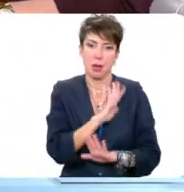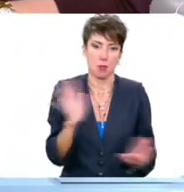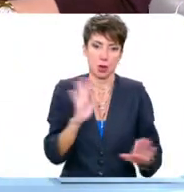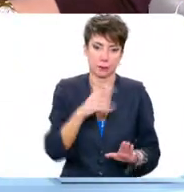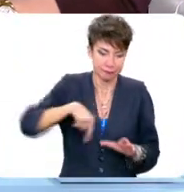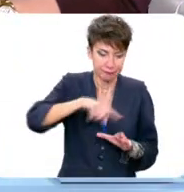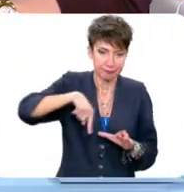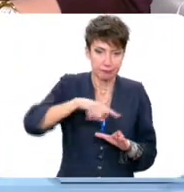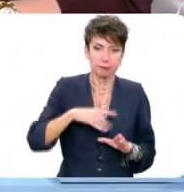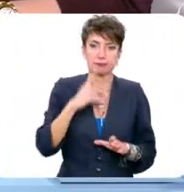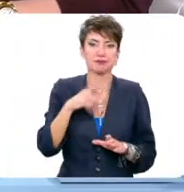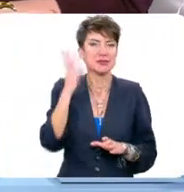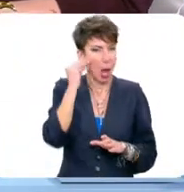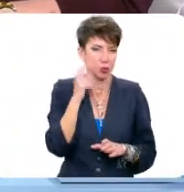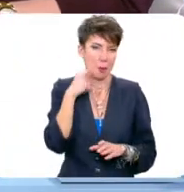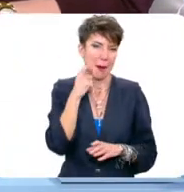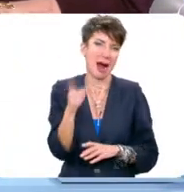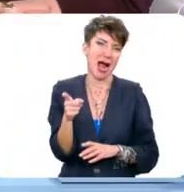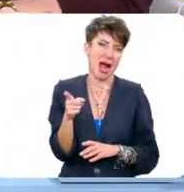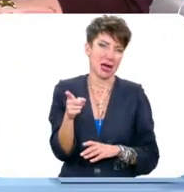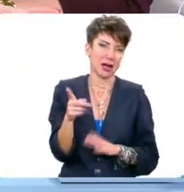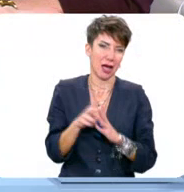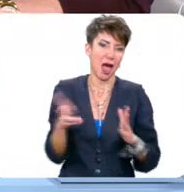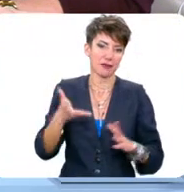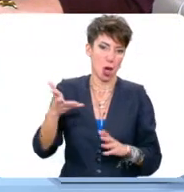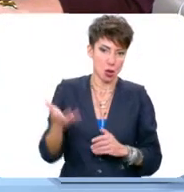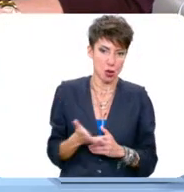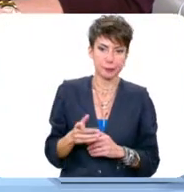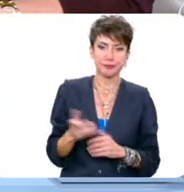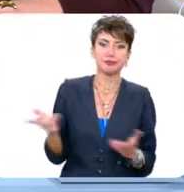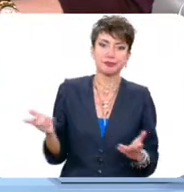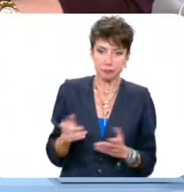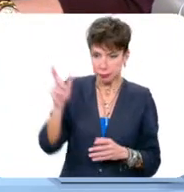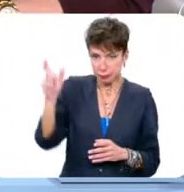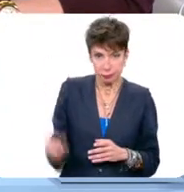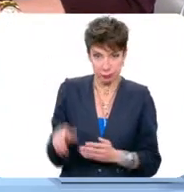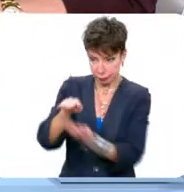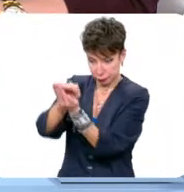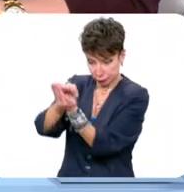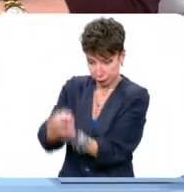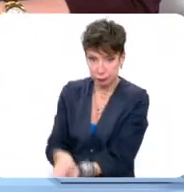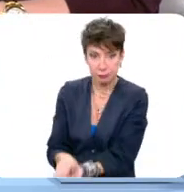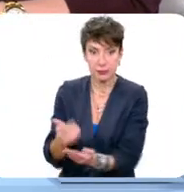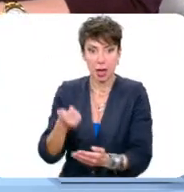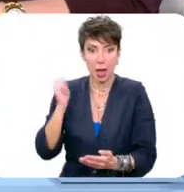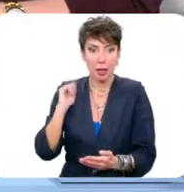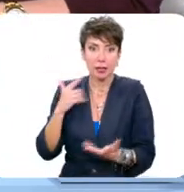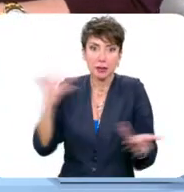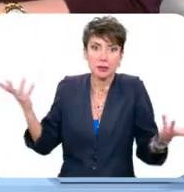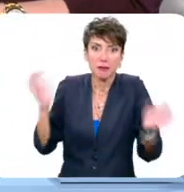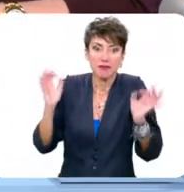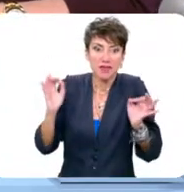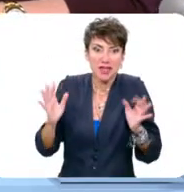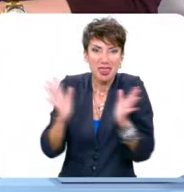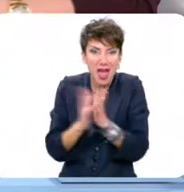Να ακούσουμε λίγο τη μανούλα, γιατί είναι μια γυναίκα τώρα, να καταλάβουμε ότι έχει κυδέψει το παιδί της εχθές. Χαροκαμένη. Μόλις 17